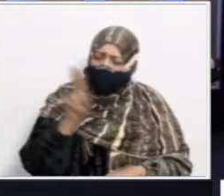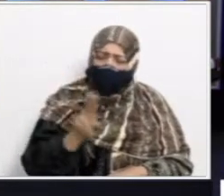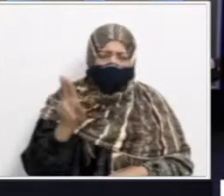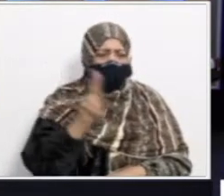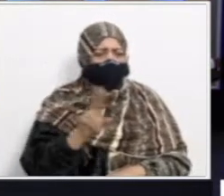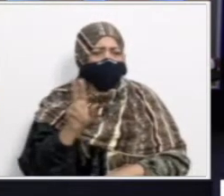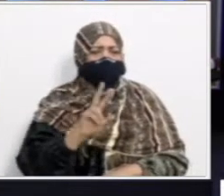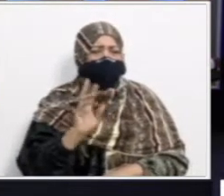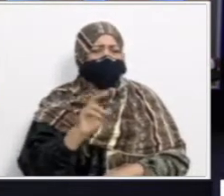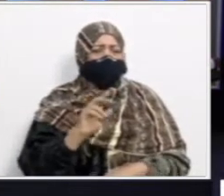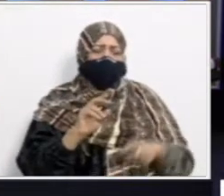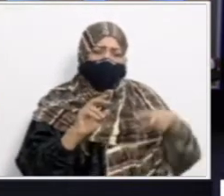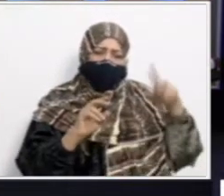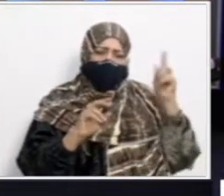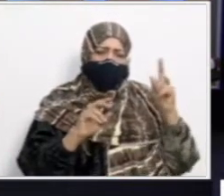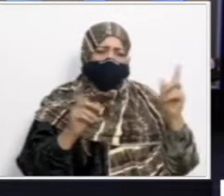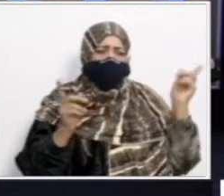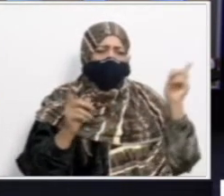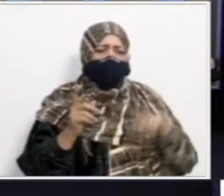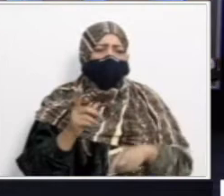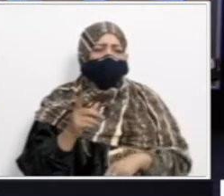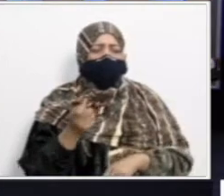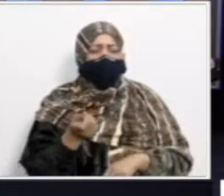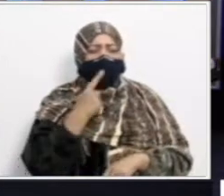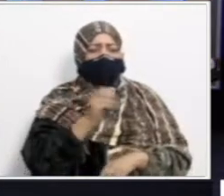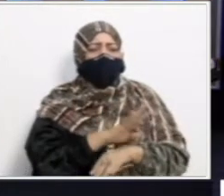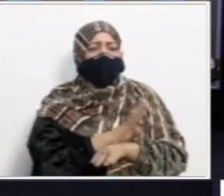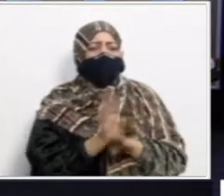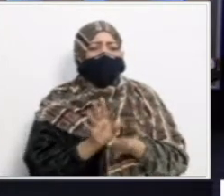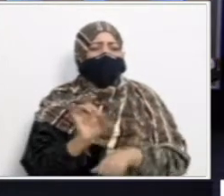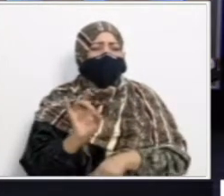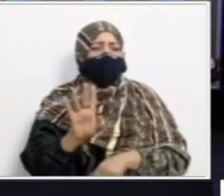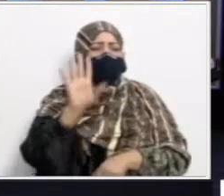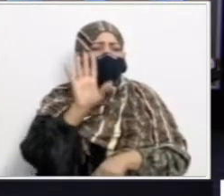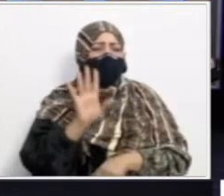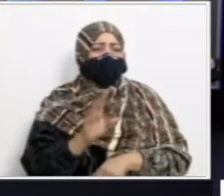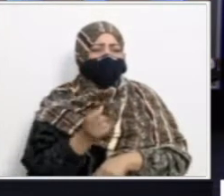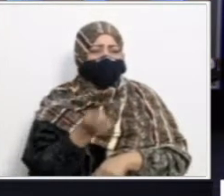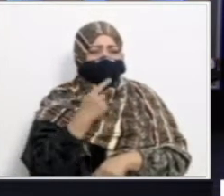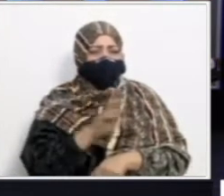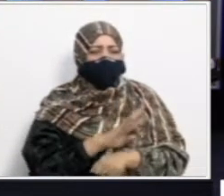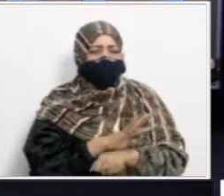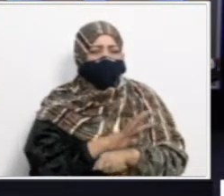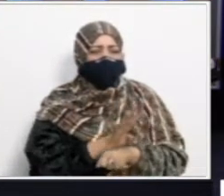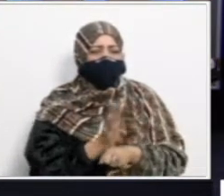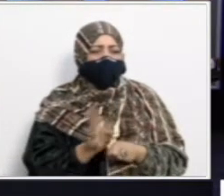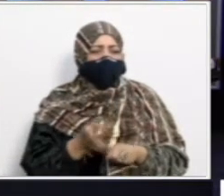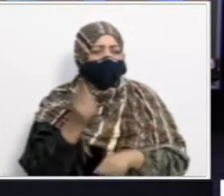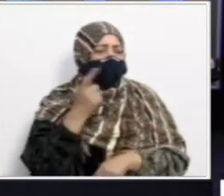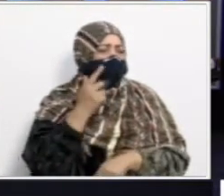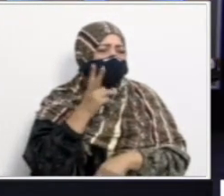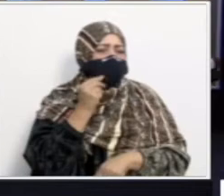كورون شو قلت له يا ابوي هذا من اللي ردوا ابوي ما باش يتكلم تكلم ولد عمي قال لي يا بابا